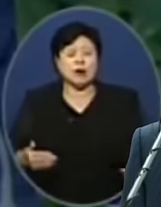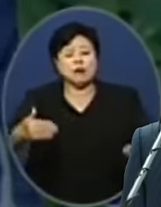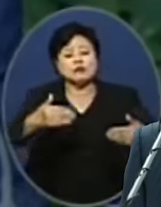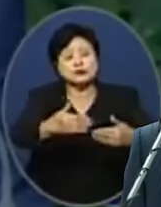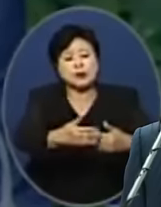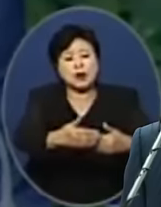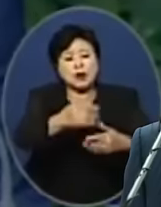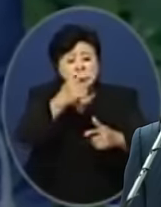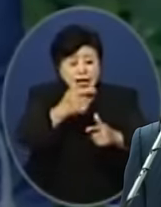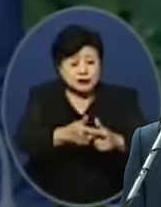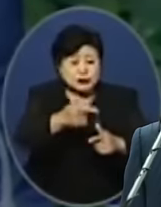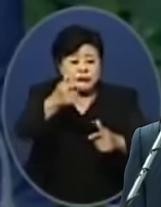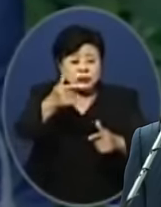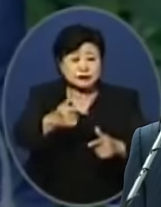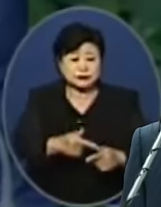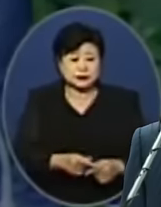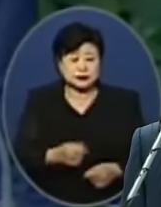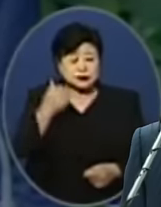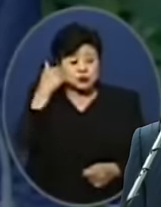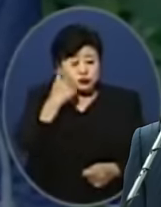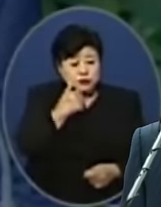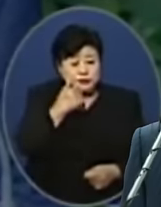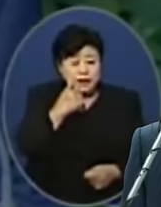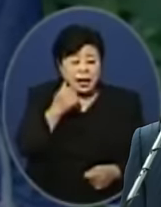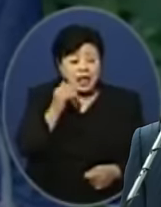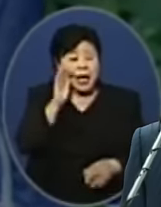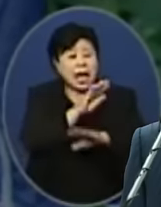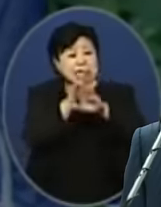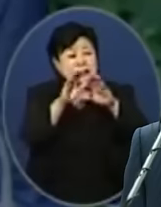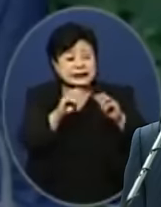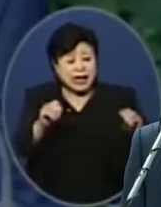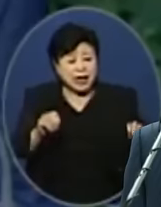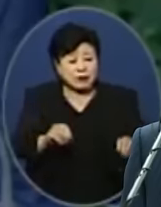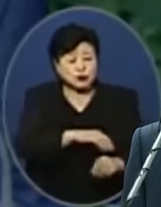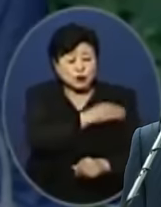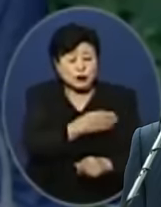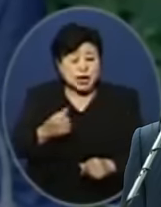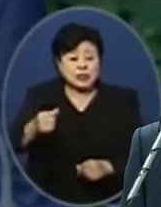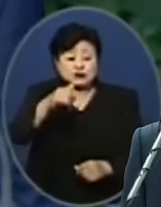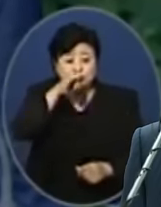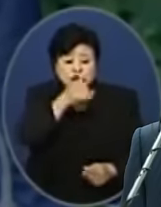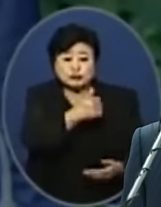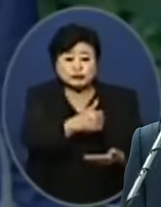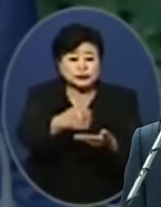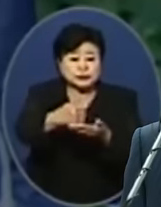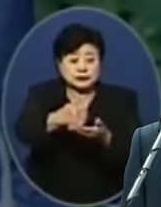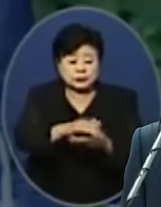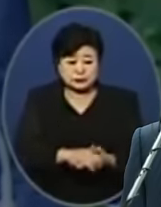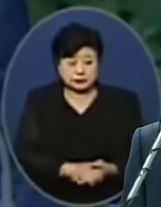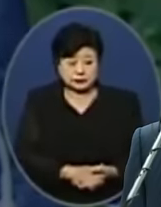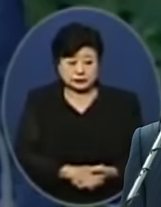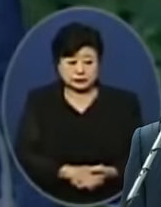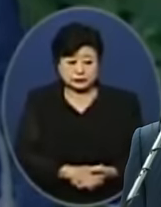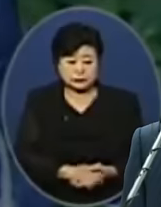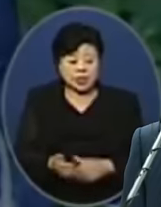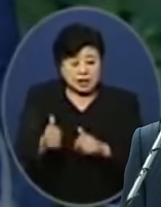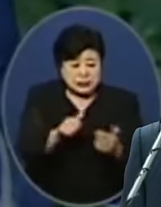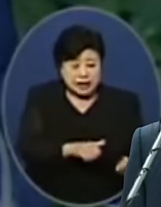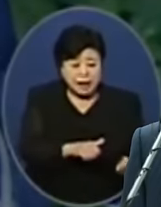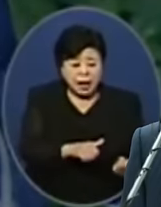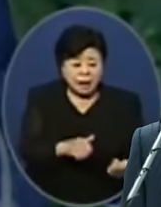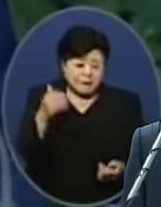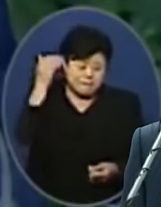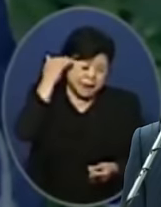품으시는 것입니다. 예수님은 어떠한 분이십니까? 하늘과 땅의 모든 권세를 다 가지고 계신 것입니다. 사망이